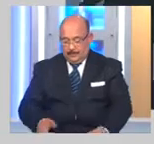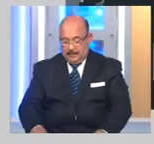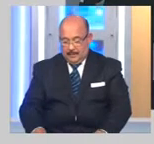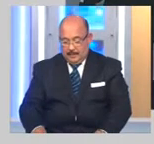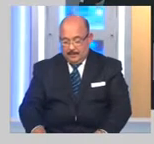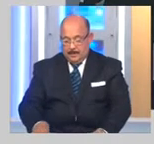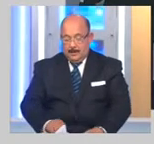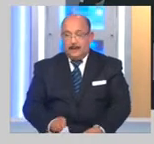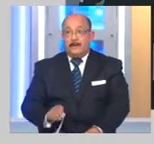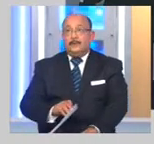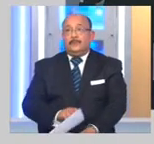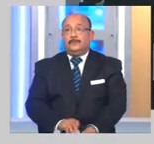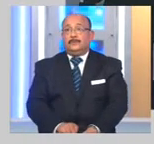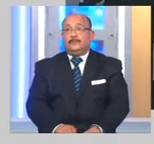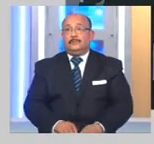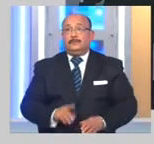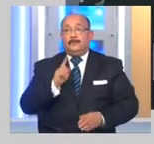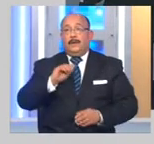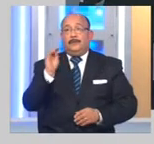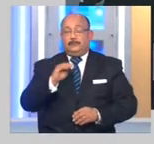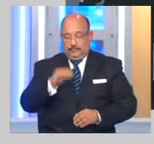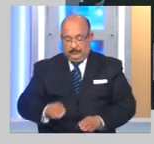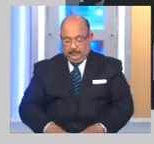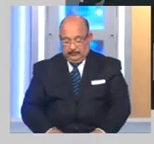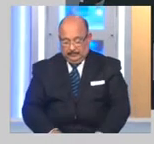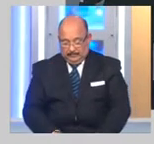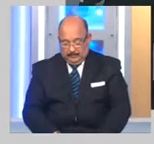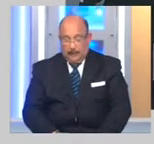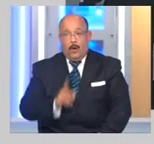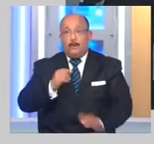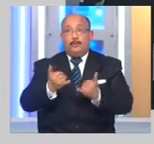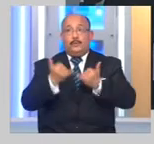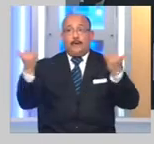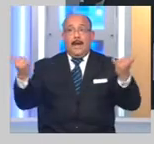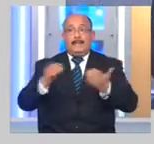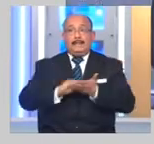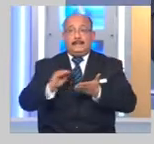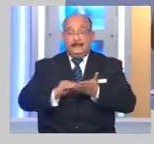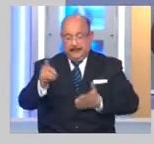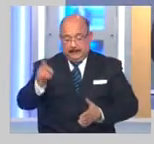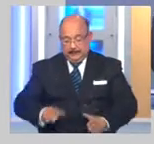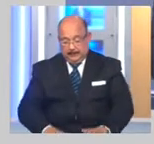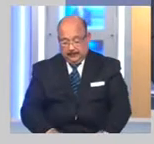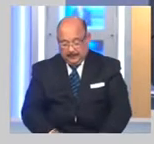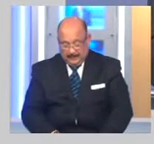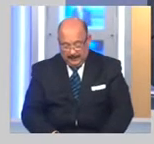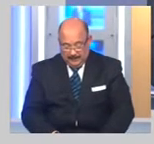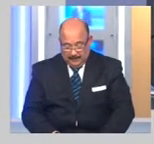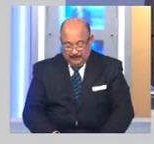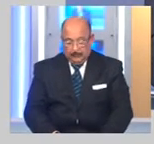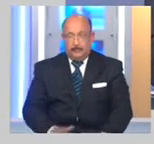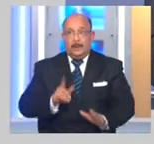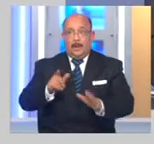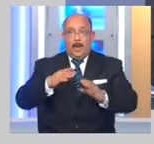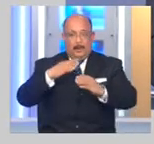ولي، كيف تقرؤون خطاب الرئيس زين العابدين بن علي الذي توجه به إلى الشعب التونسي؟ أعتقد أنه خطاب